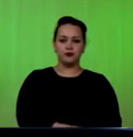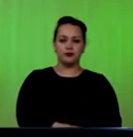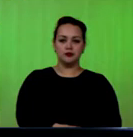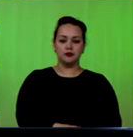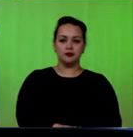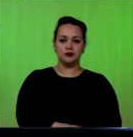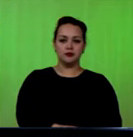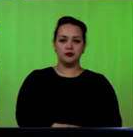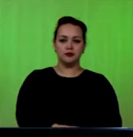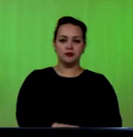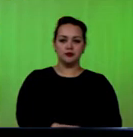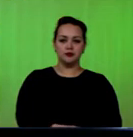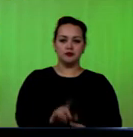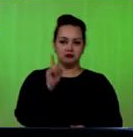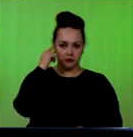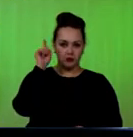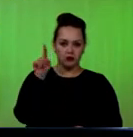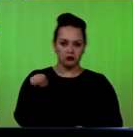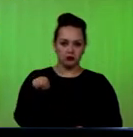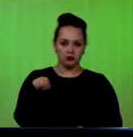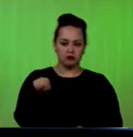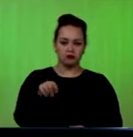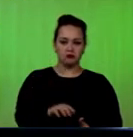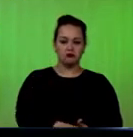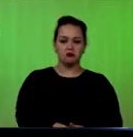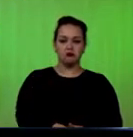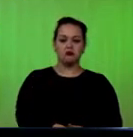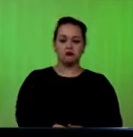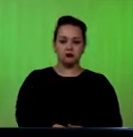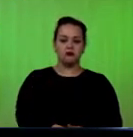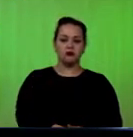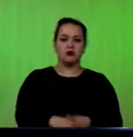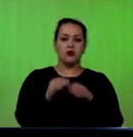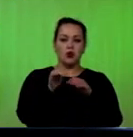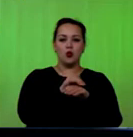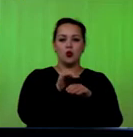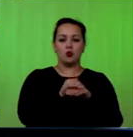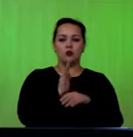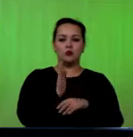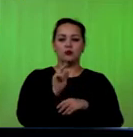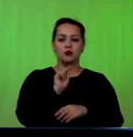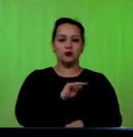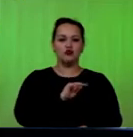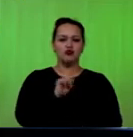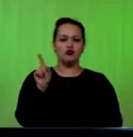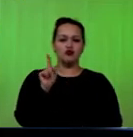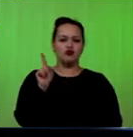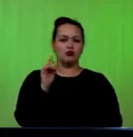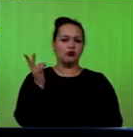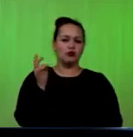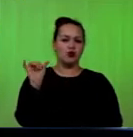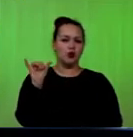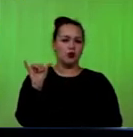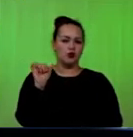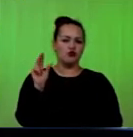догадались молодцы будем работать на что же нужно умножить число